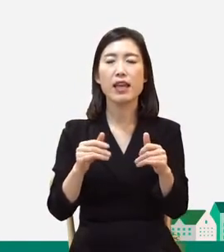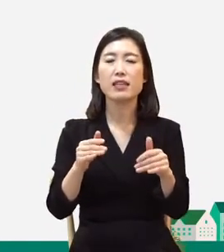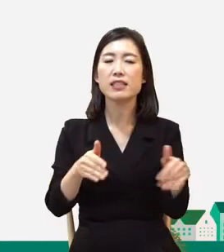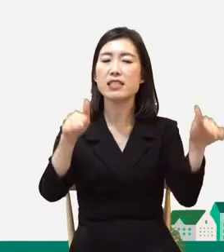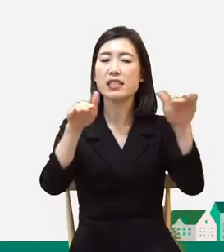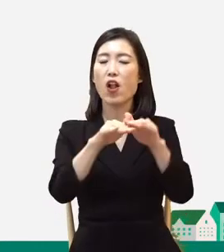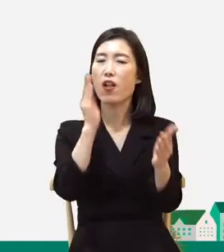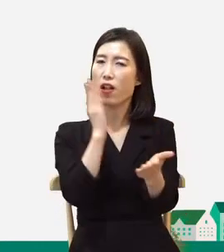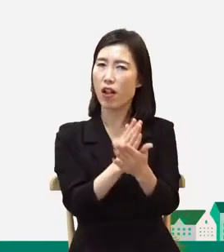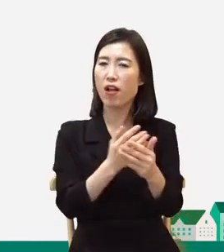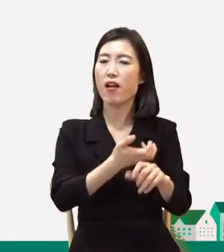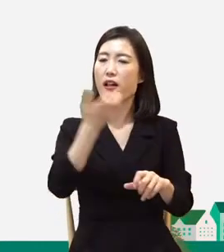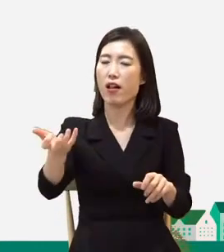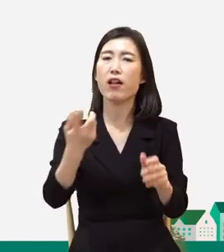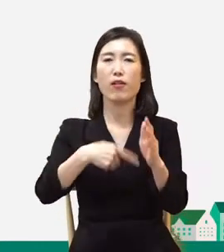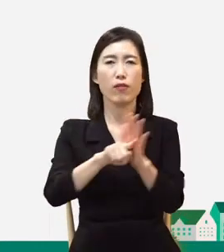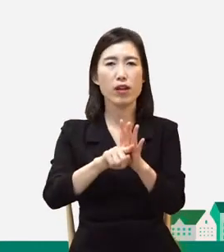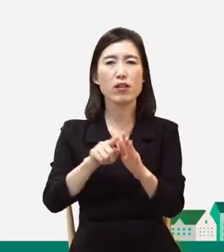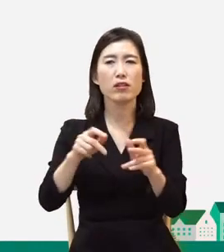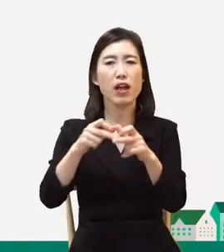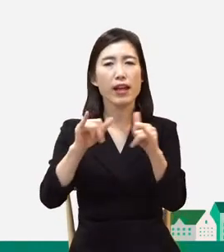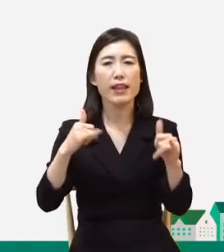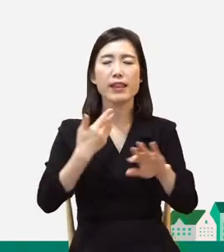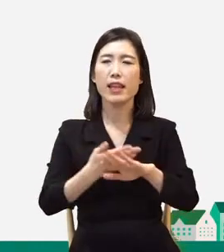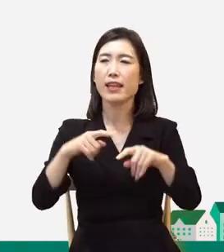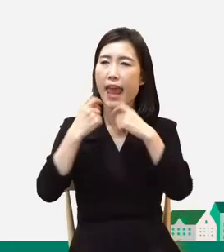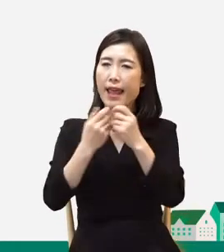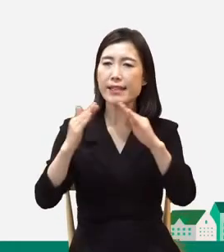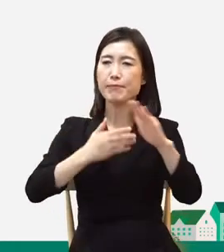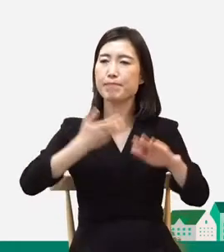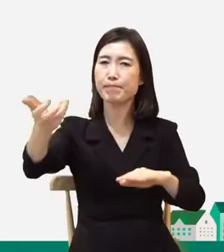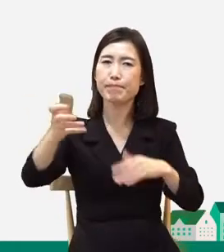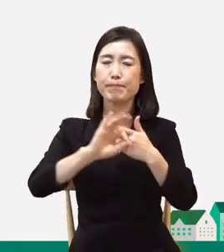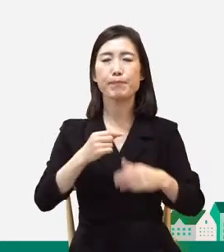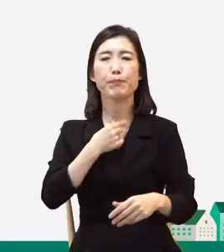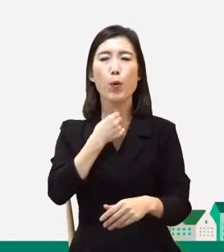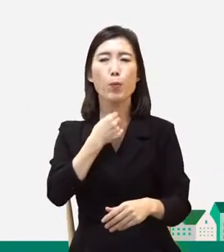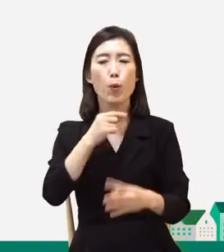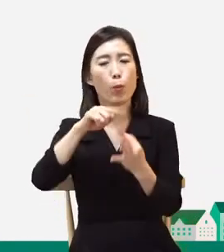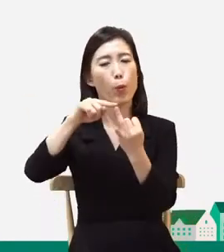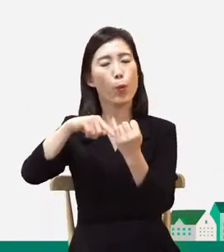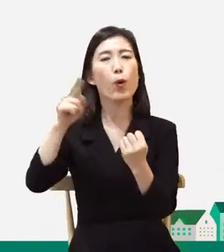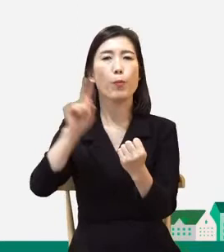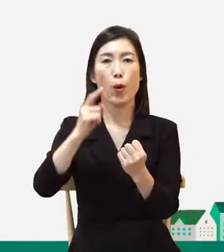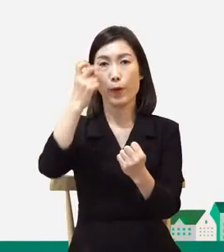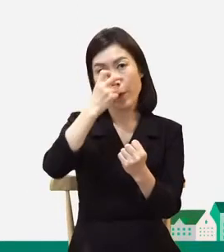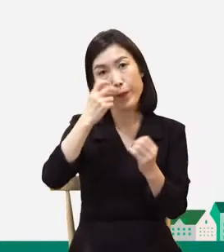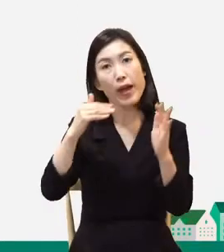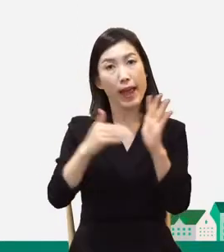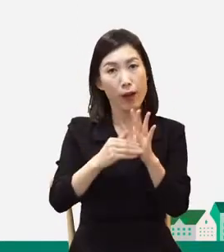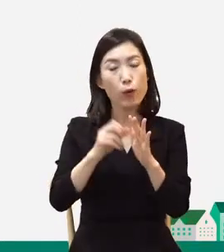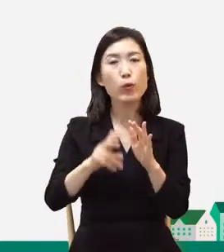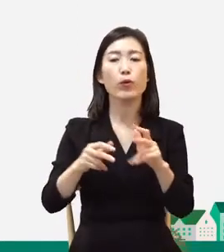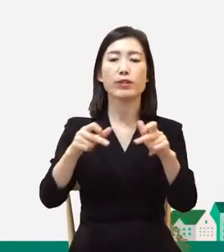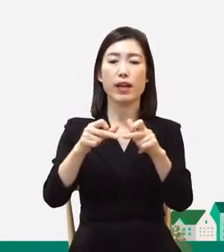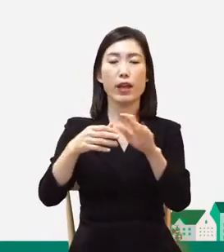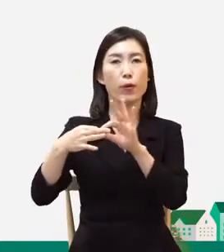어느 만큼이 이제 그 욕구가 있는지 등을 이제 조사를 했고, 장애인